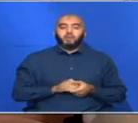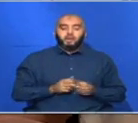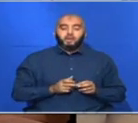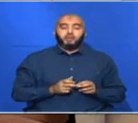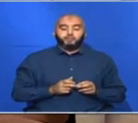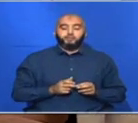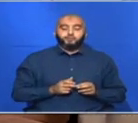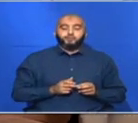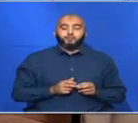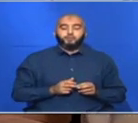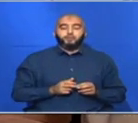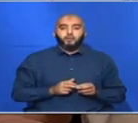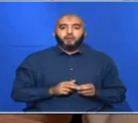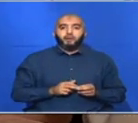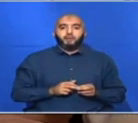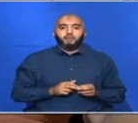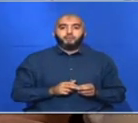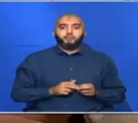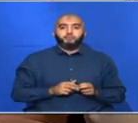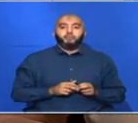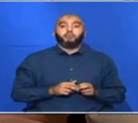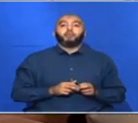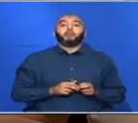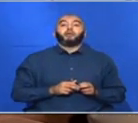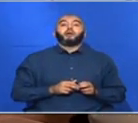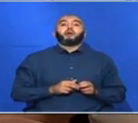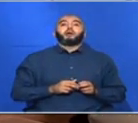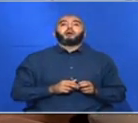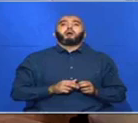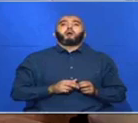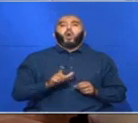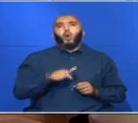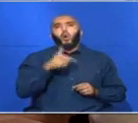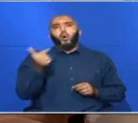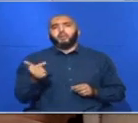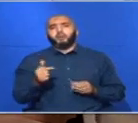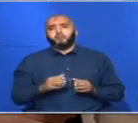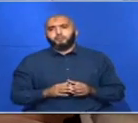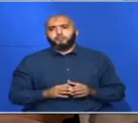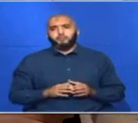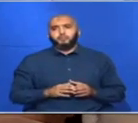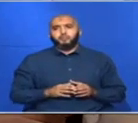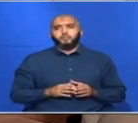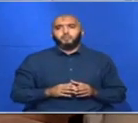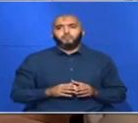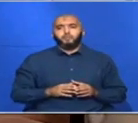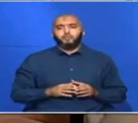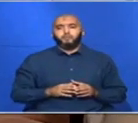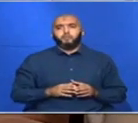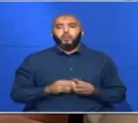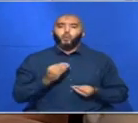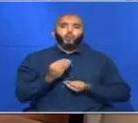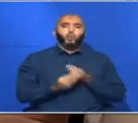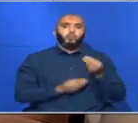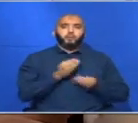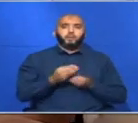والذاكرات ومن انواع الذكر يا ايها الاخوه ولعل ربما استطرد بان